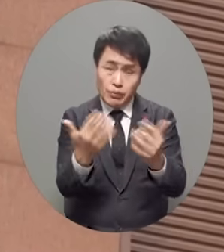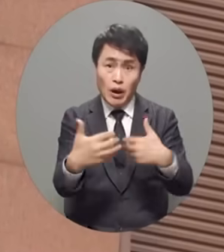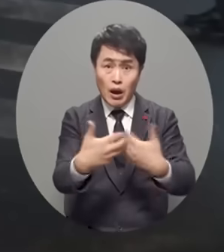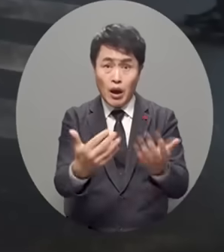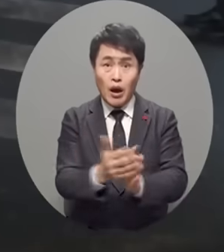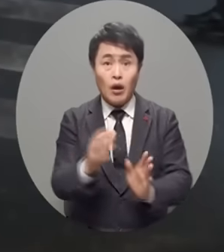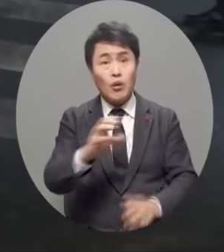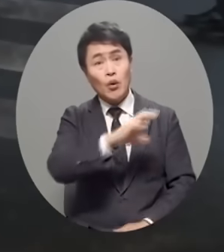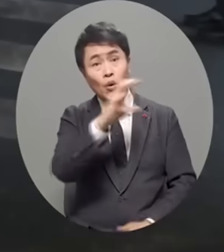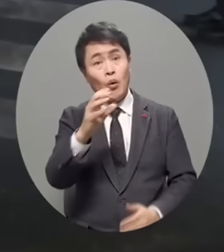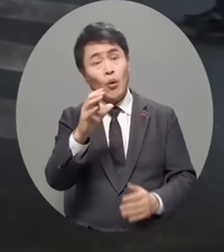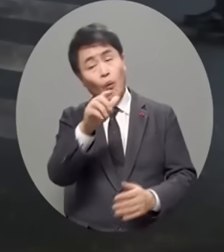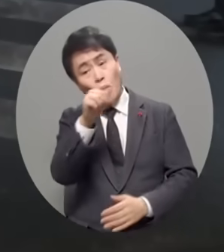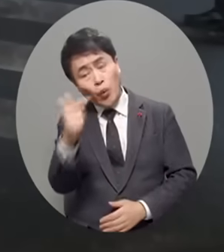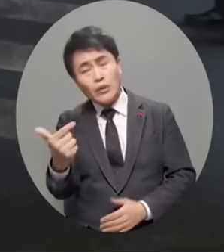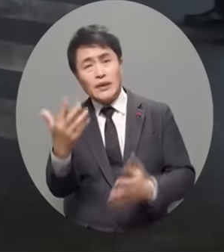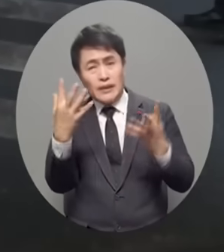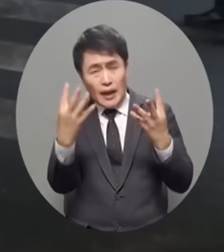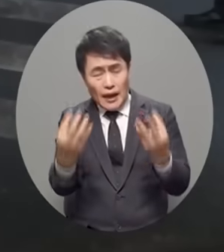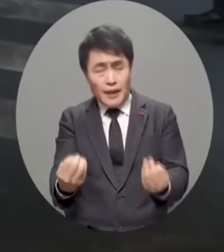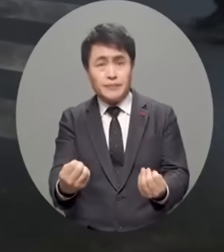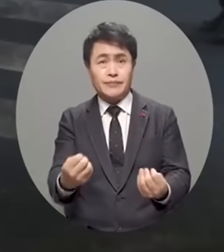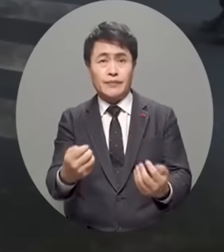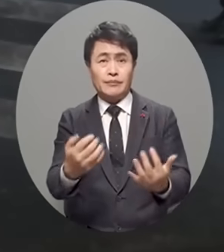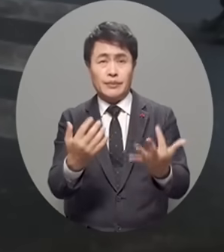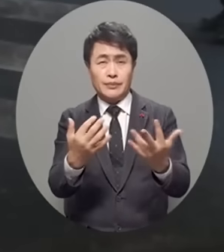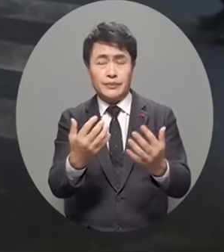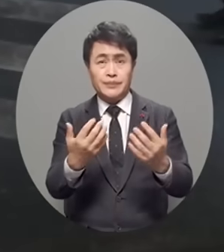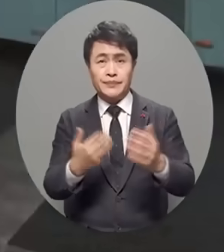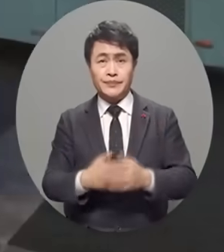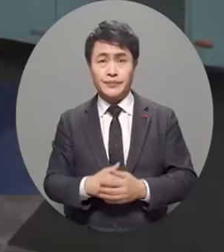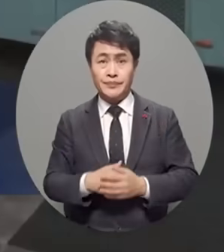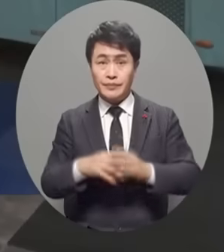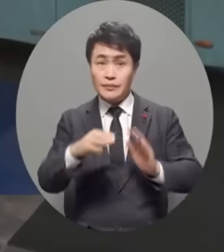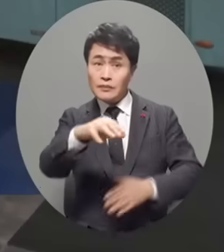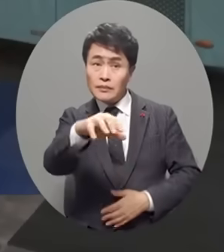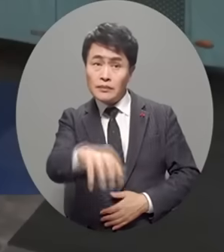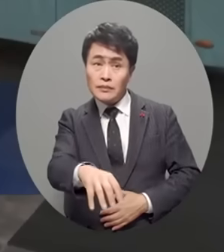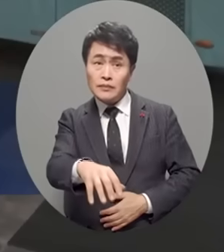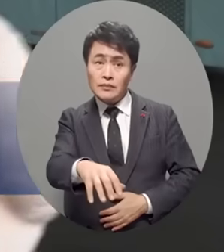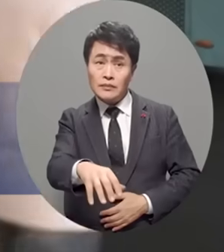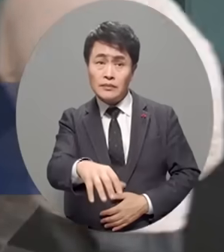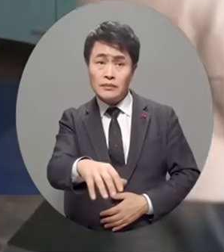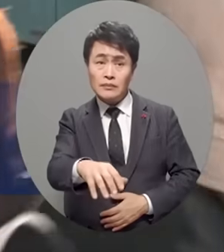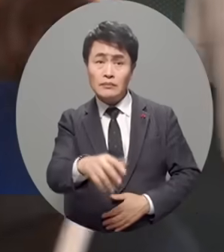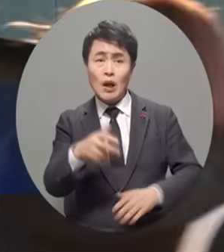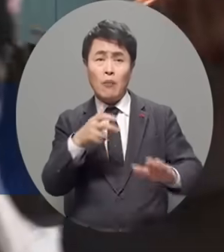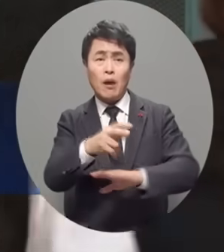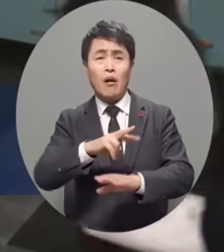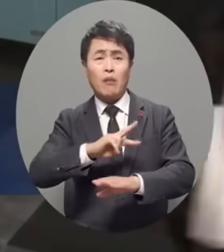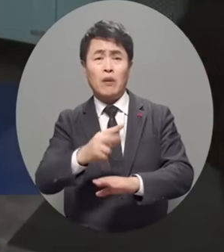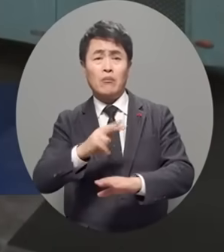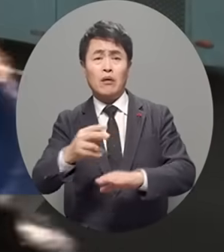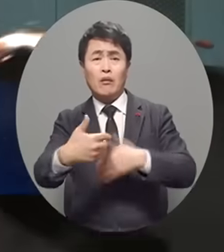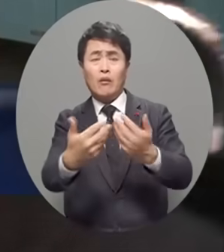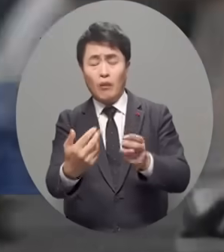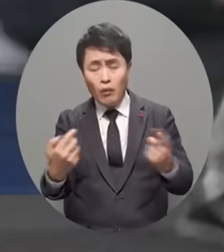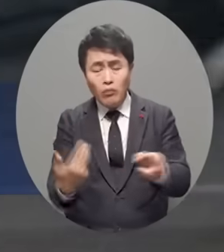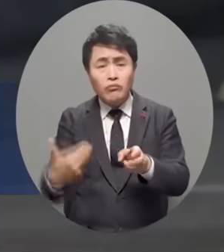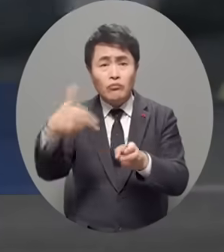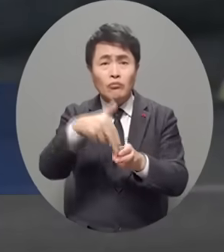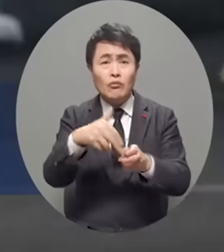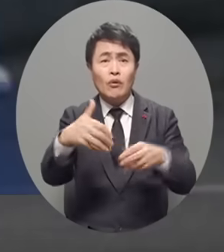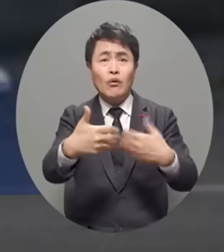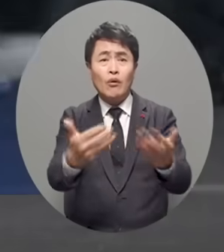연휴를 앞둔 오후여서 더 붐볐던 걸로 알려졌습니다. 환승하시려는 분들이 줄이 좀 길고